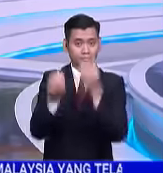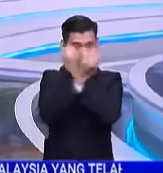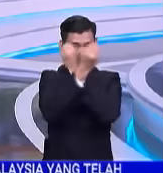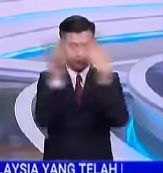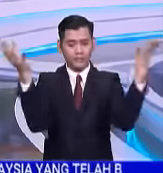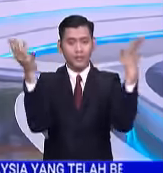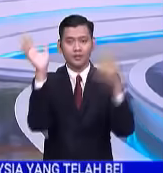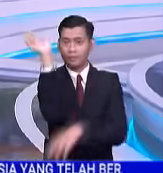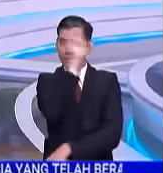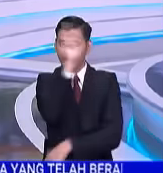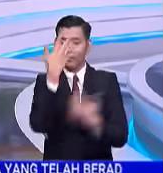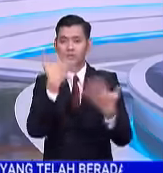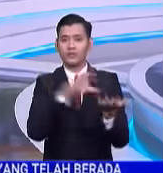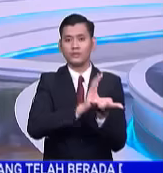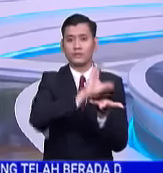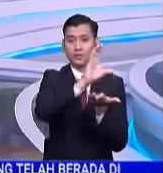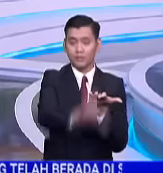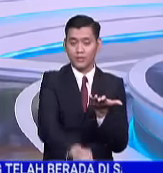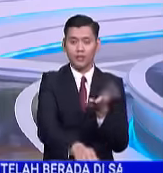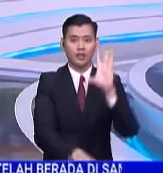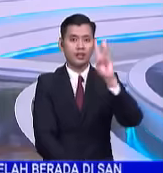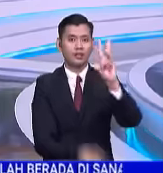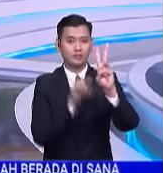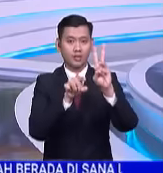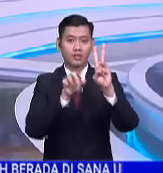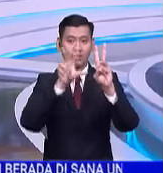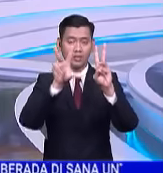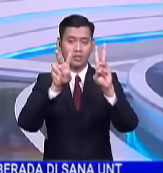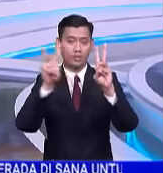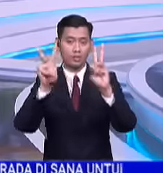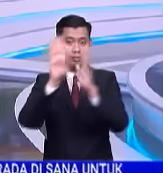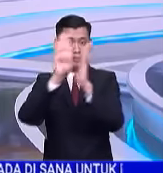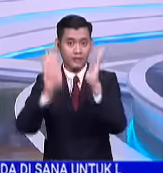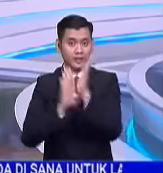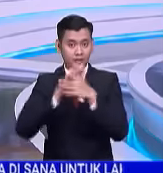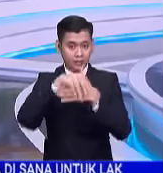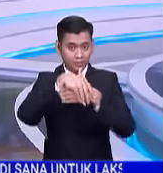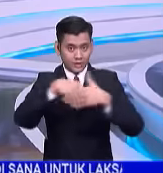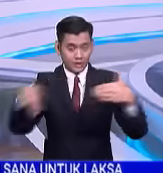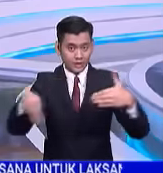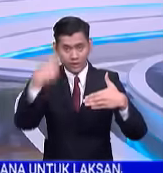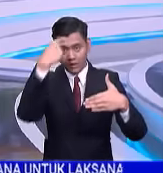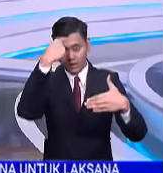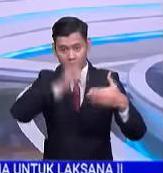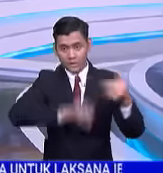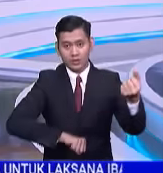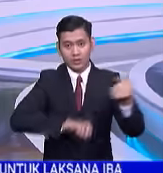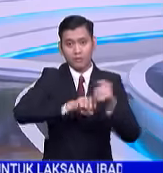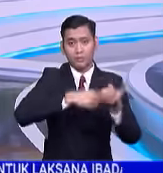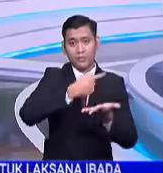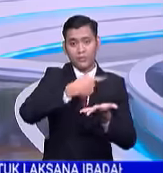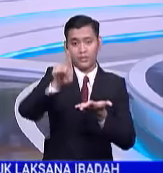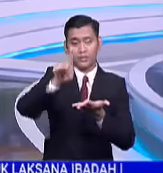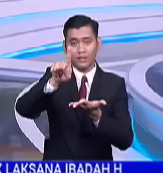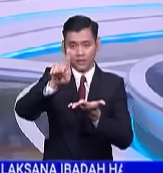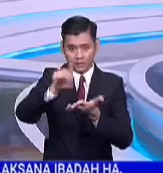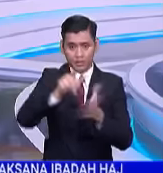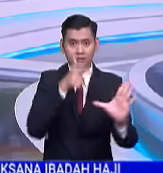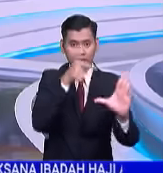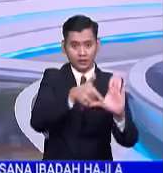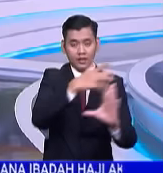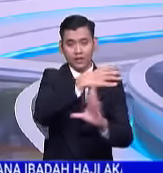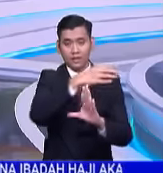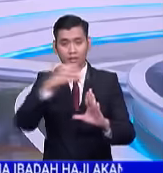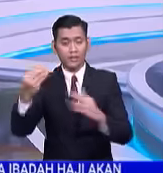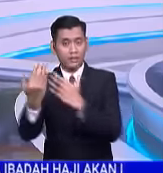berkata, kerajaan telah membelanjakan RM6.32 bilion bagi subsidi produk petroleum dan minyak masak pada